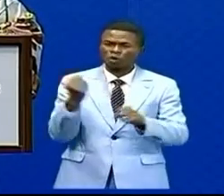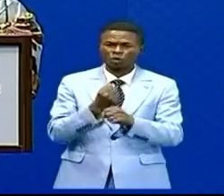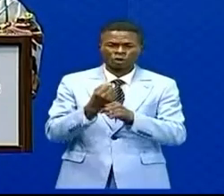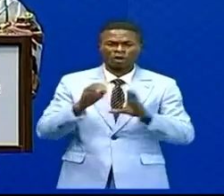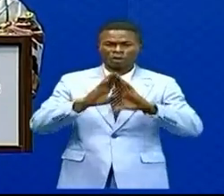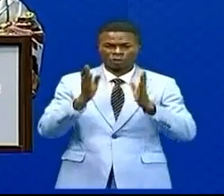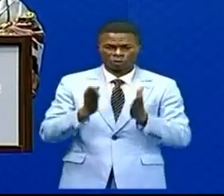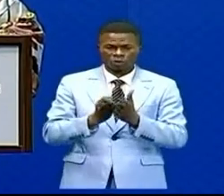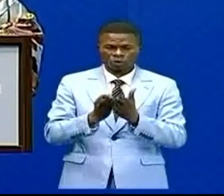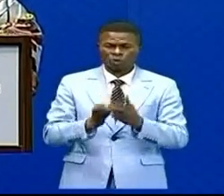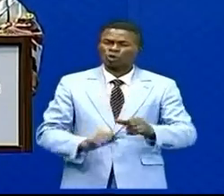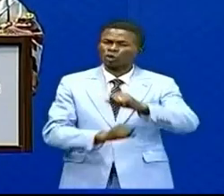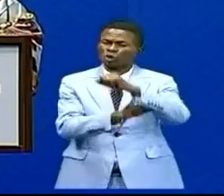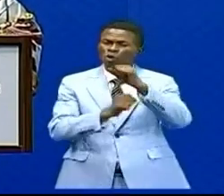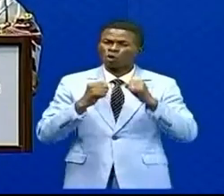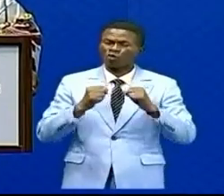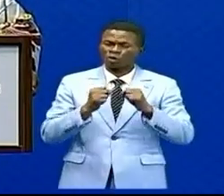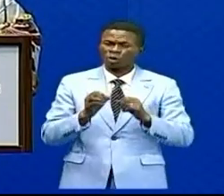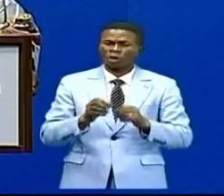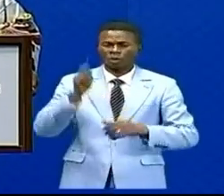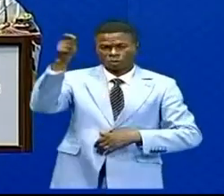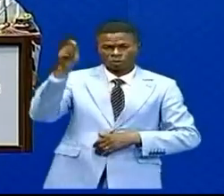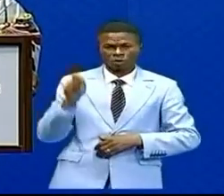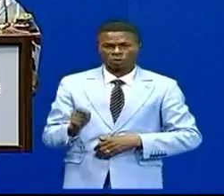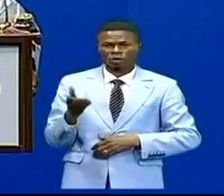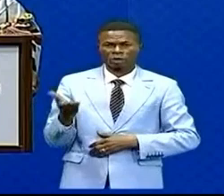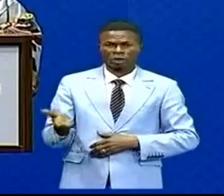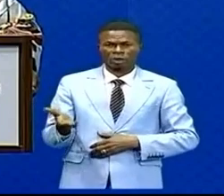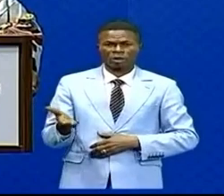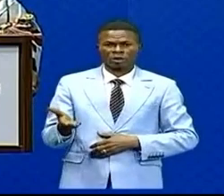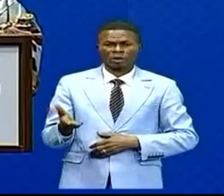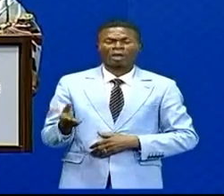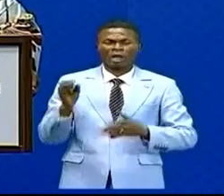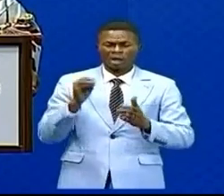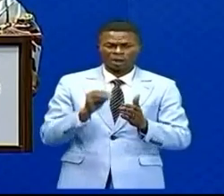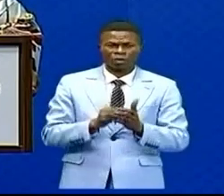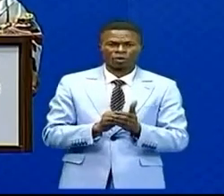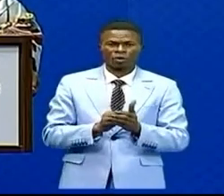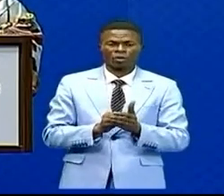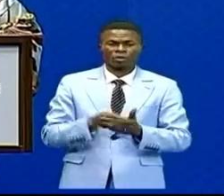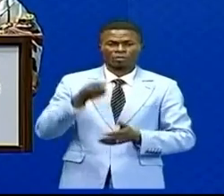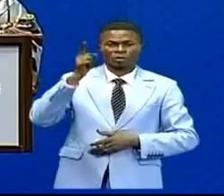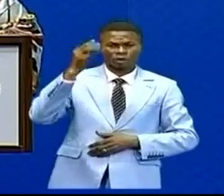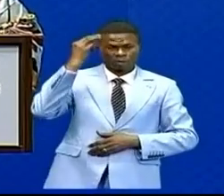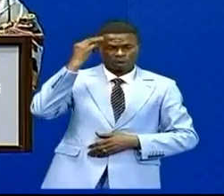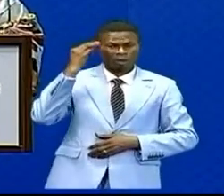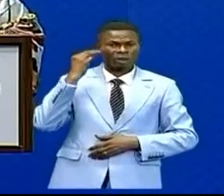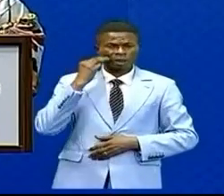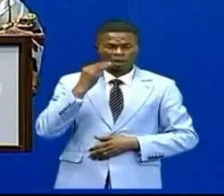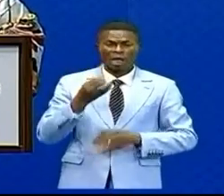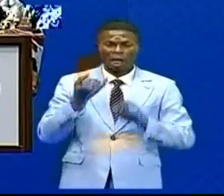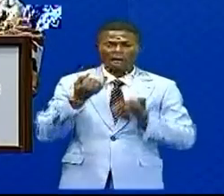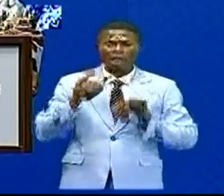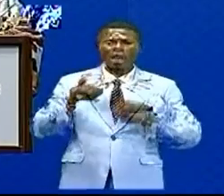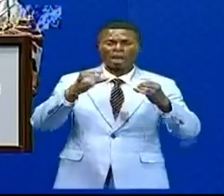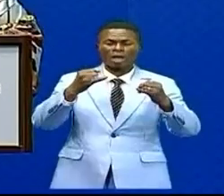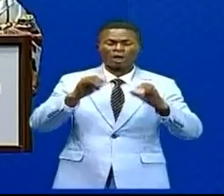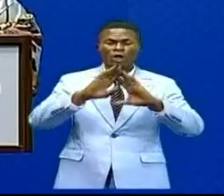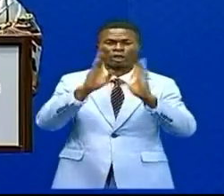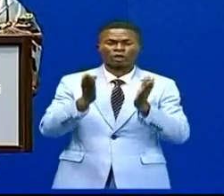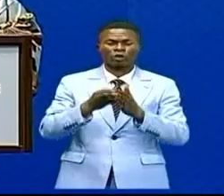y apporter tous les soutiens nécessaires. En outre, le Premier ministre a informé le